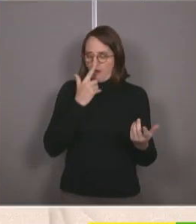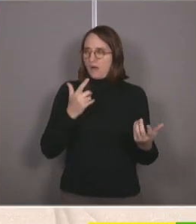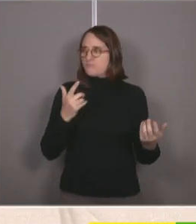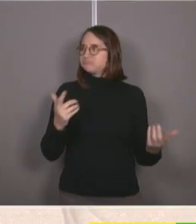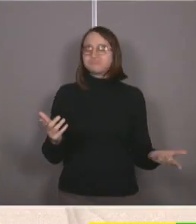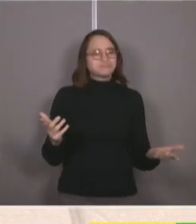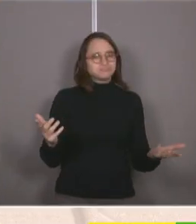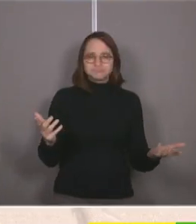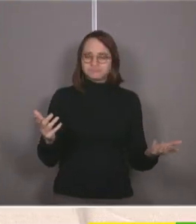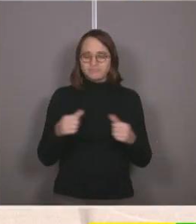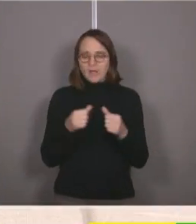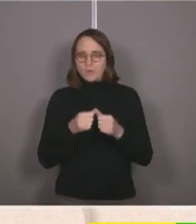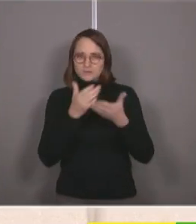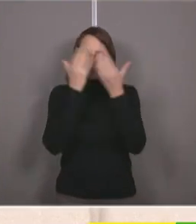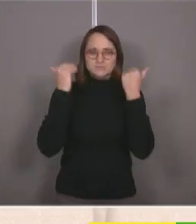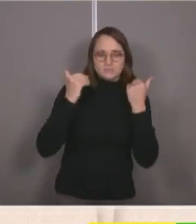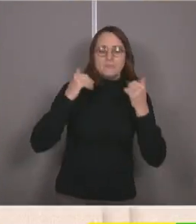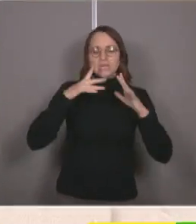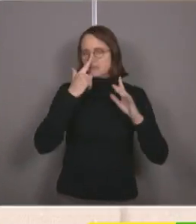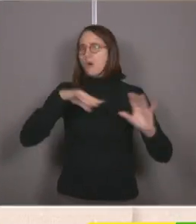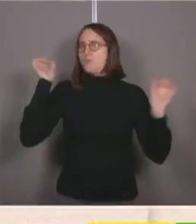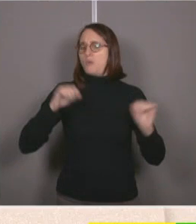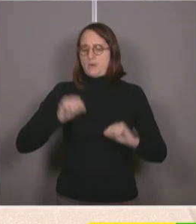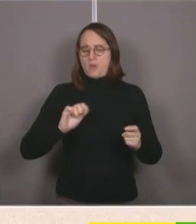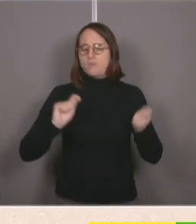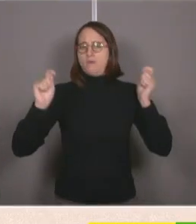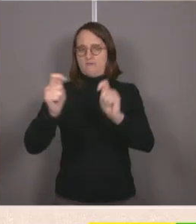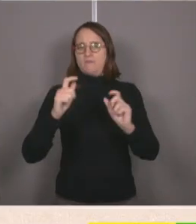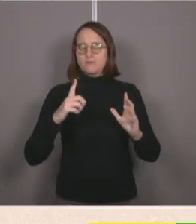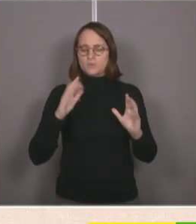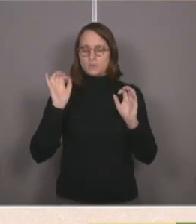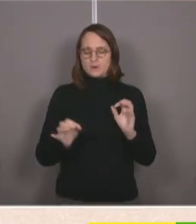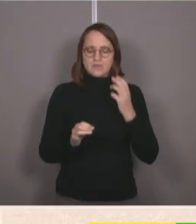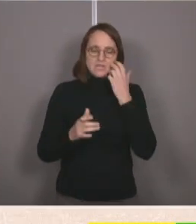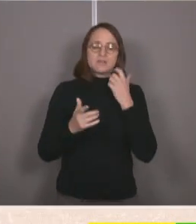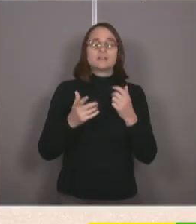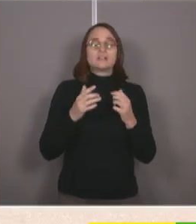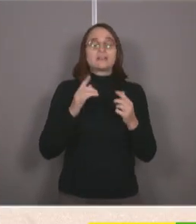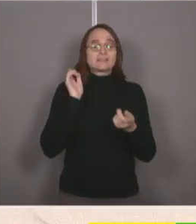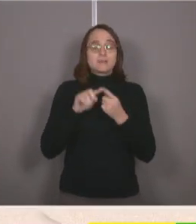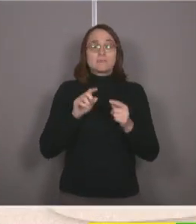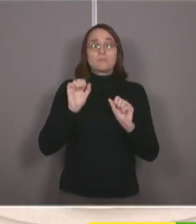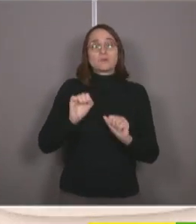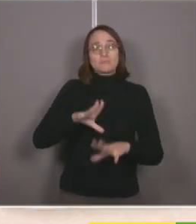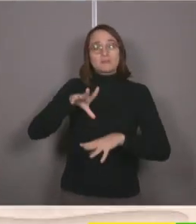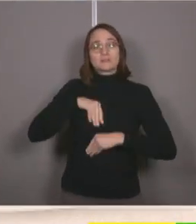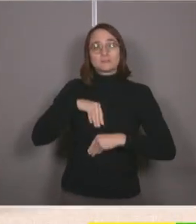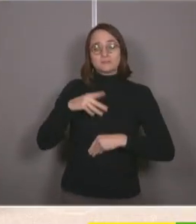l'idée qu'on peut bouger sur la question du climat. Au cœur de la notion d'acceptabilité, il y a une